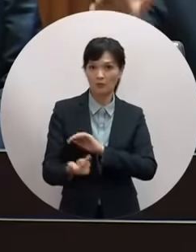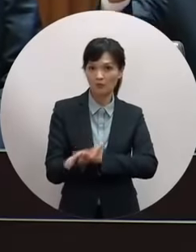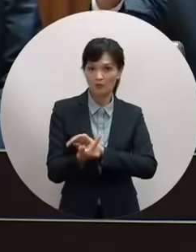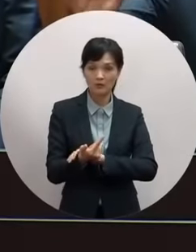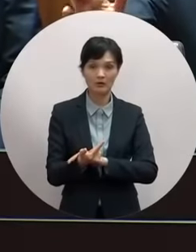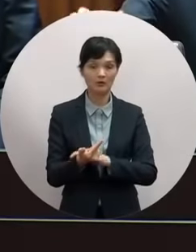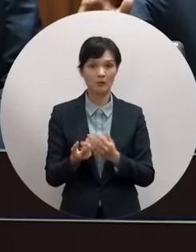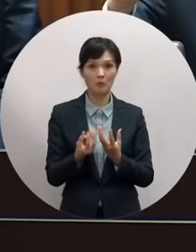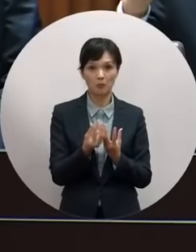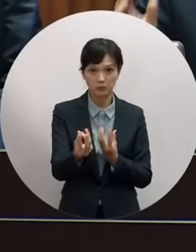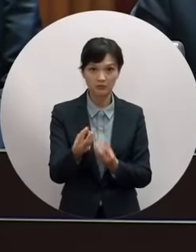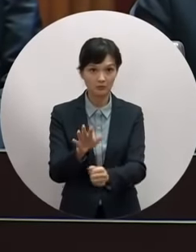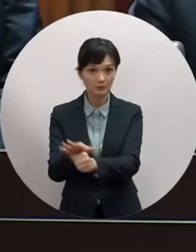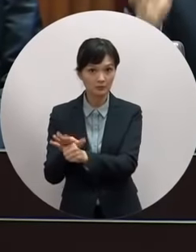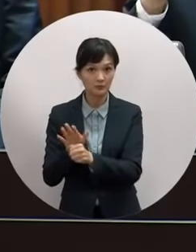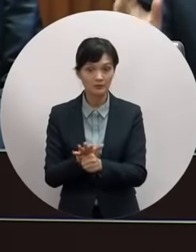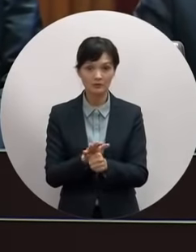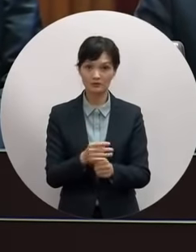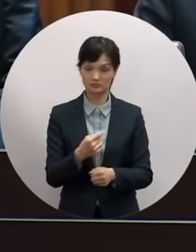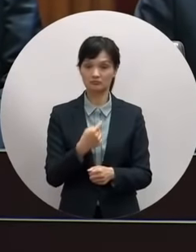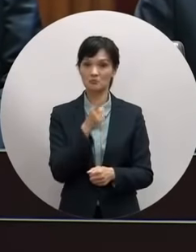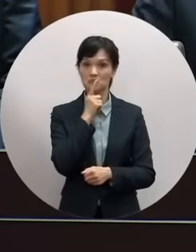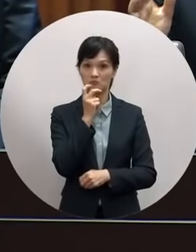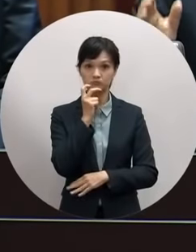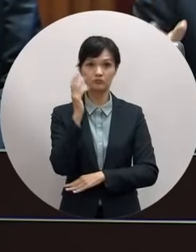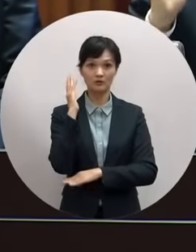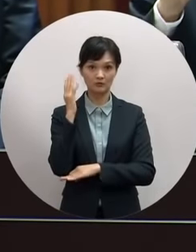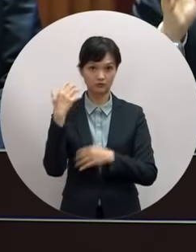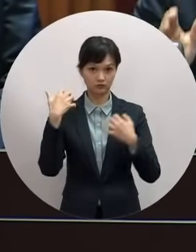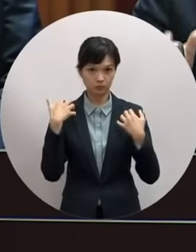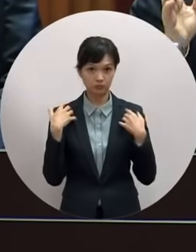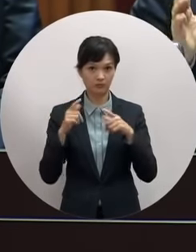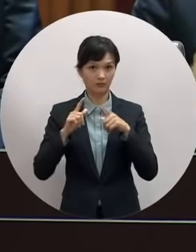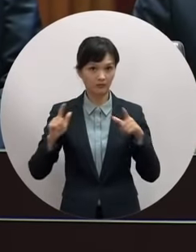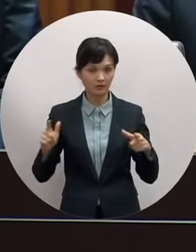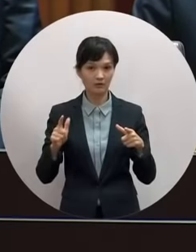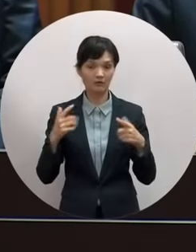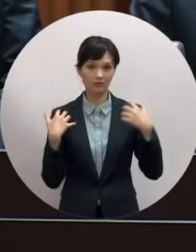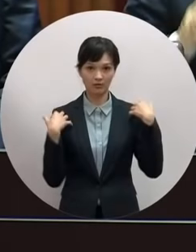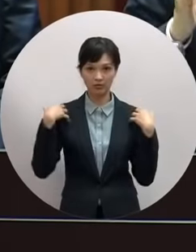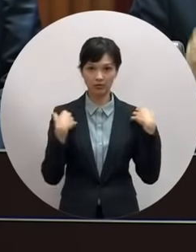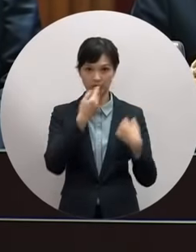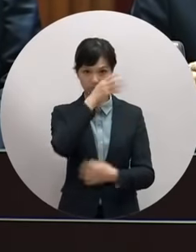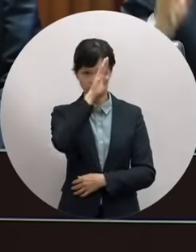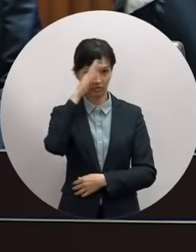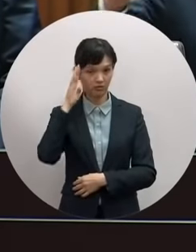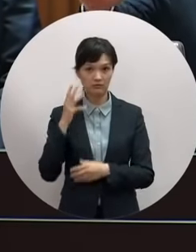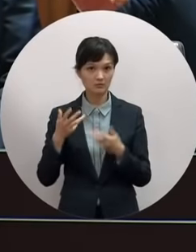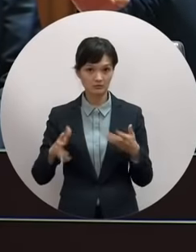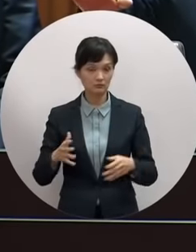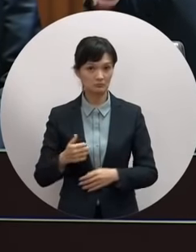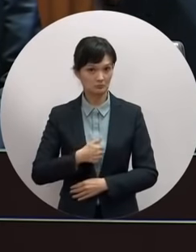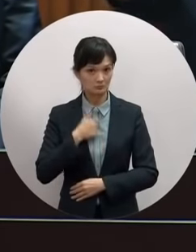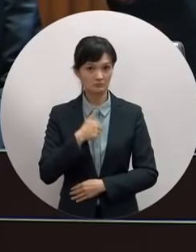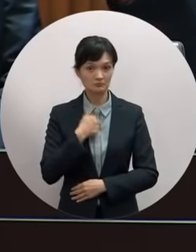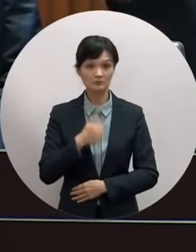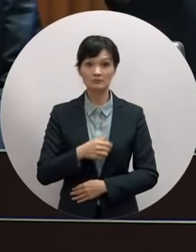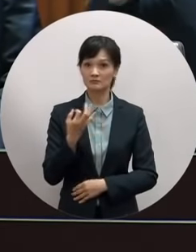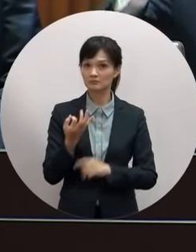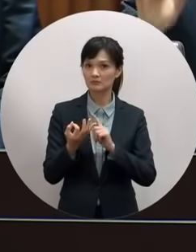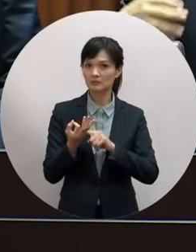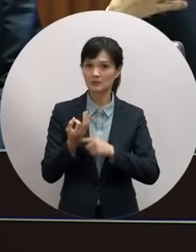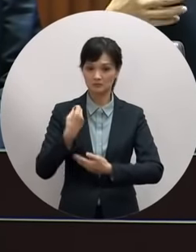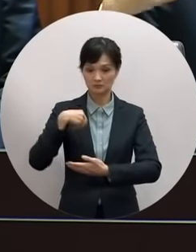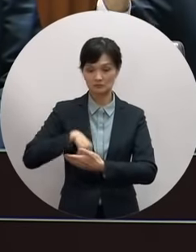的事比地方多而且大，所以很多很多事情，其实这个钱不